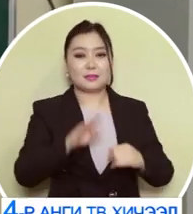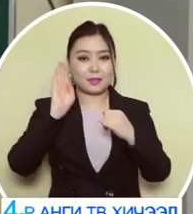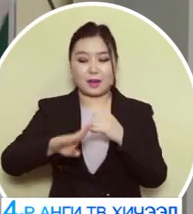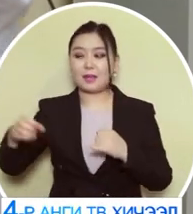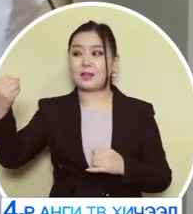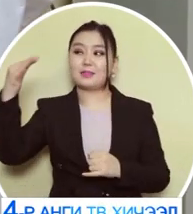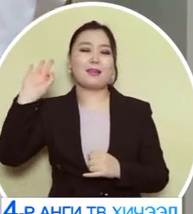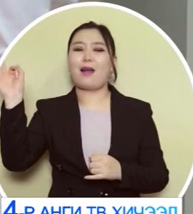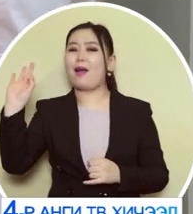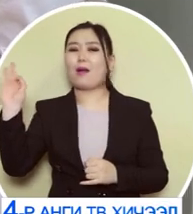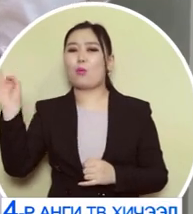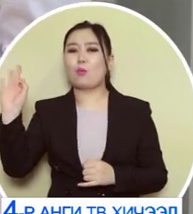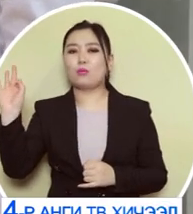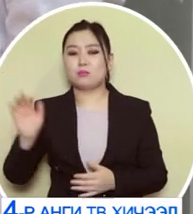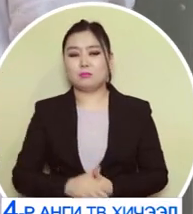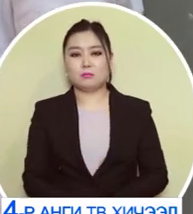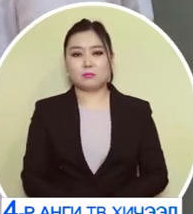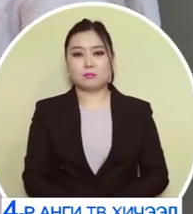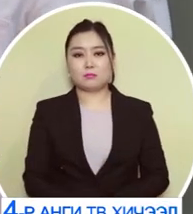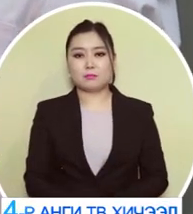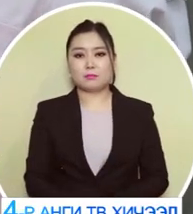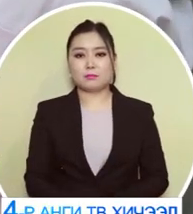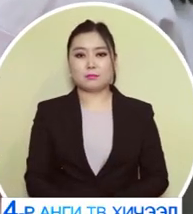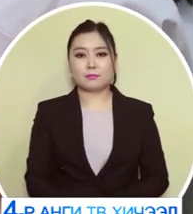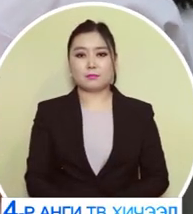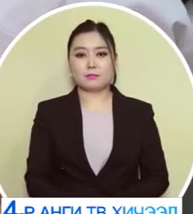қояйық. Жанды жамбады.